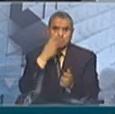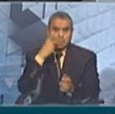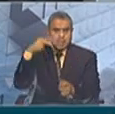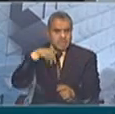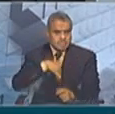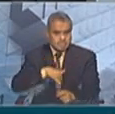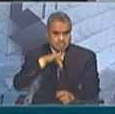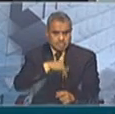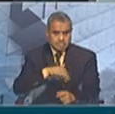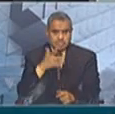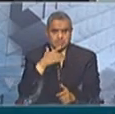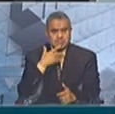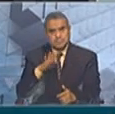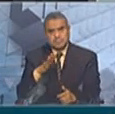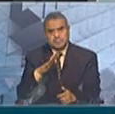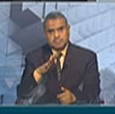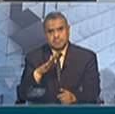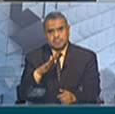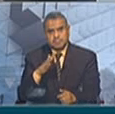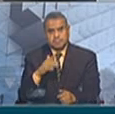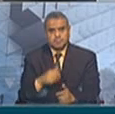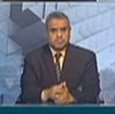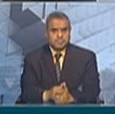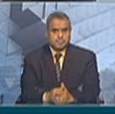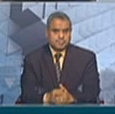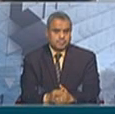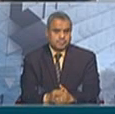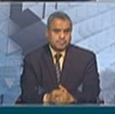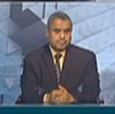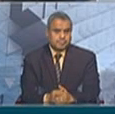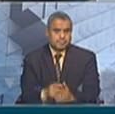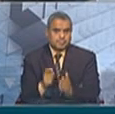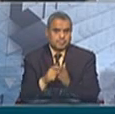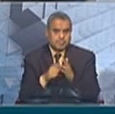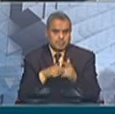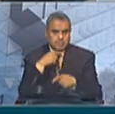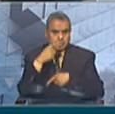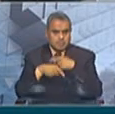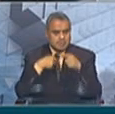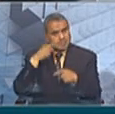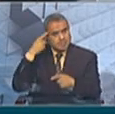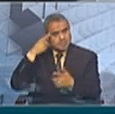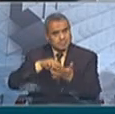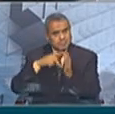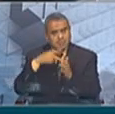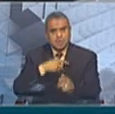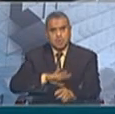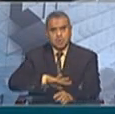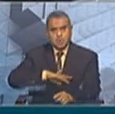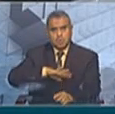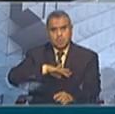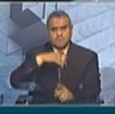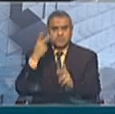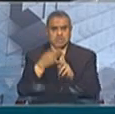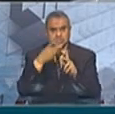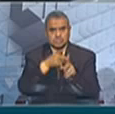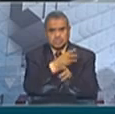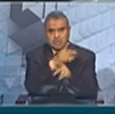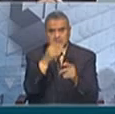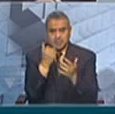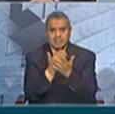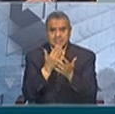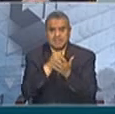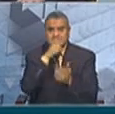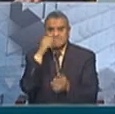ربما عدنا إلى نقطة الصفر. الصفر هناك تخوف على المبادرة الفرنسية إن